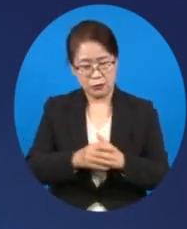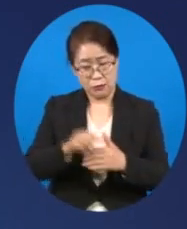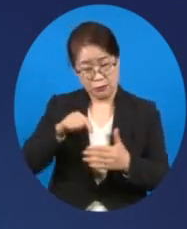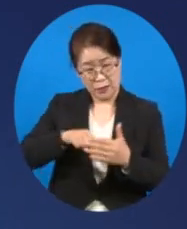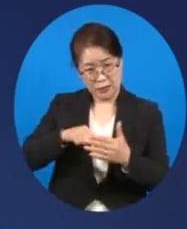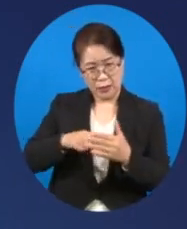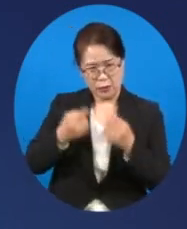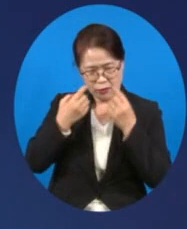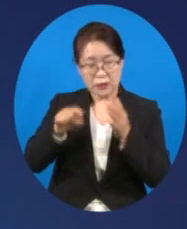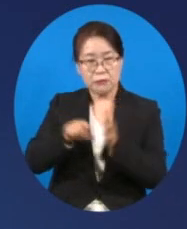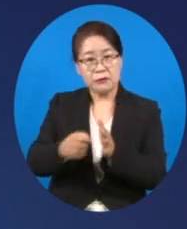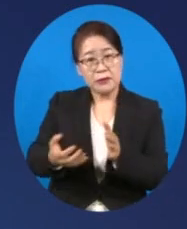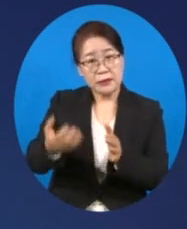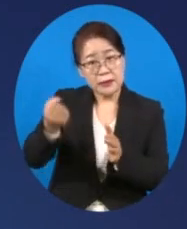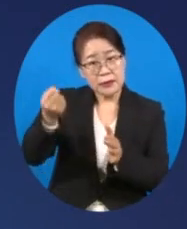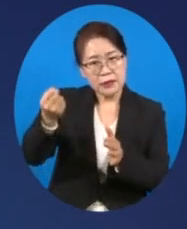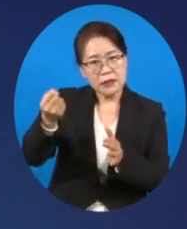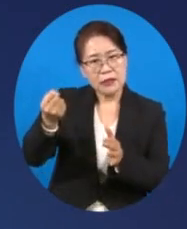사람은요